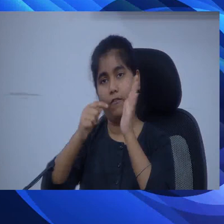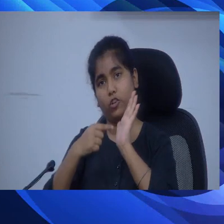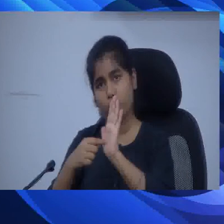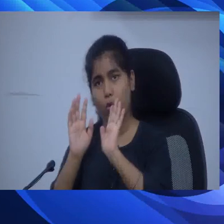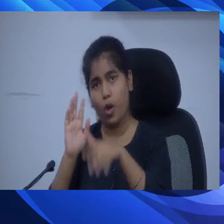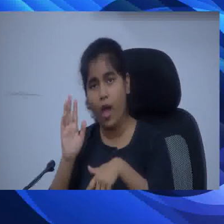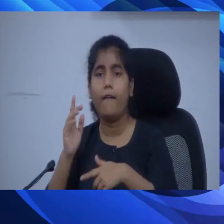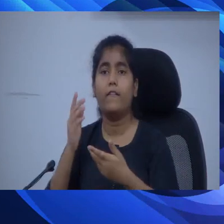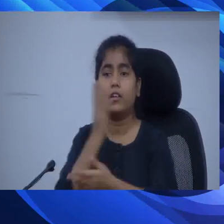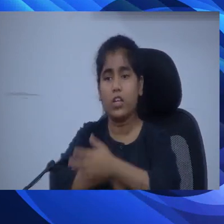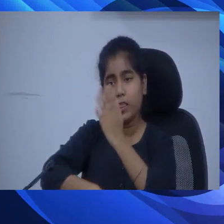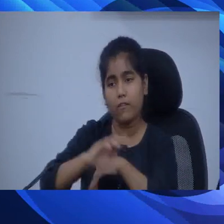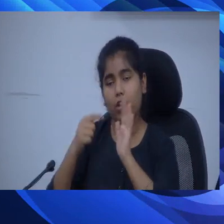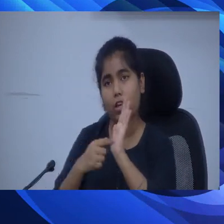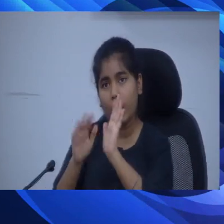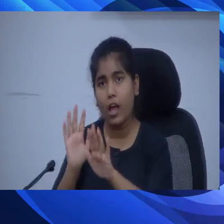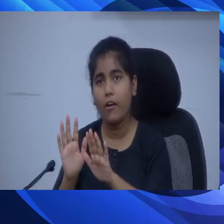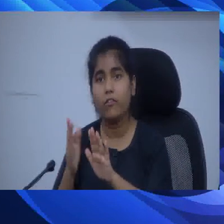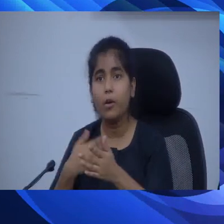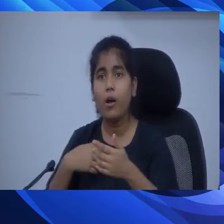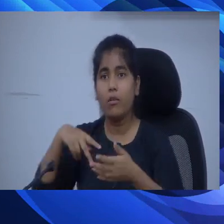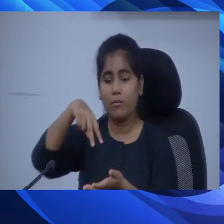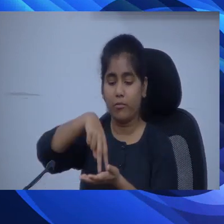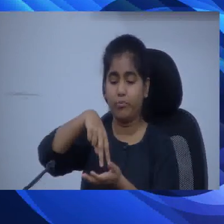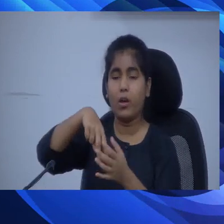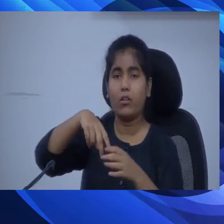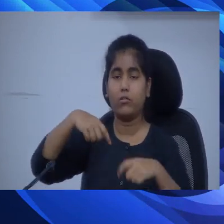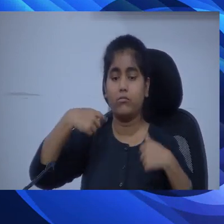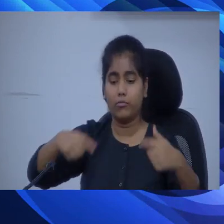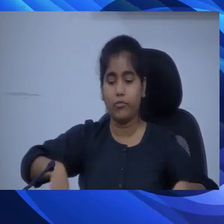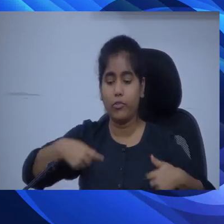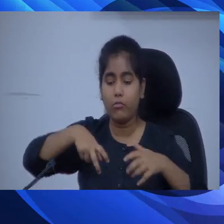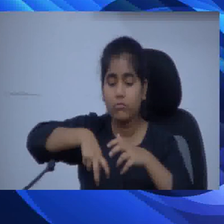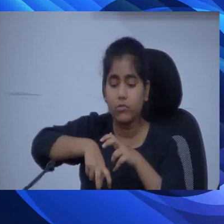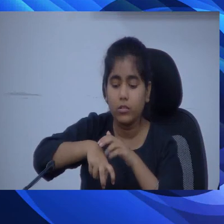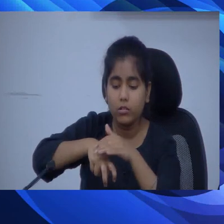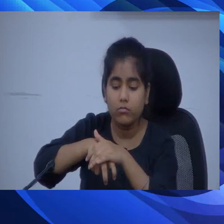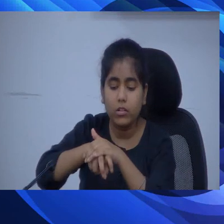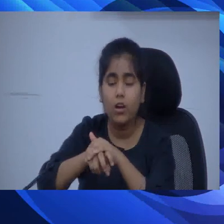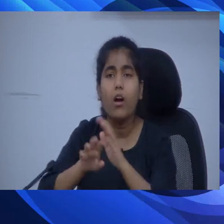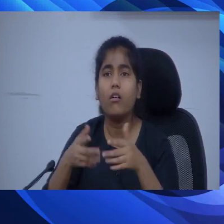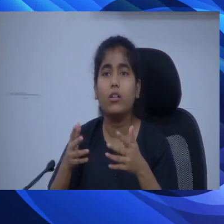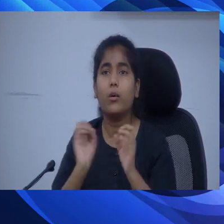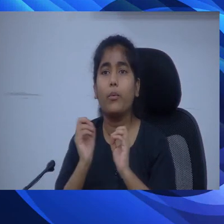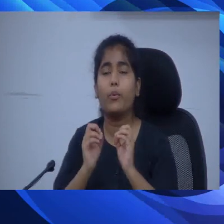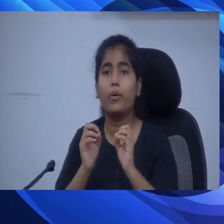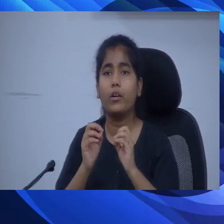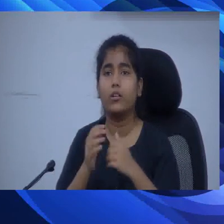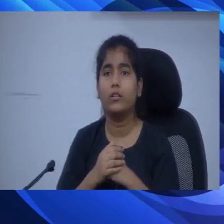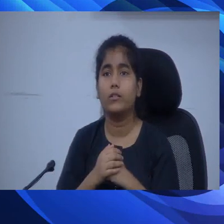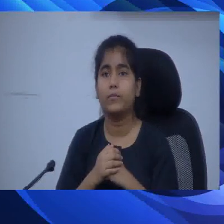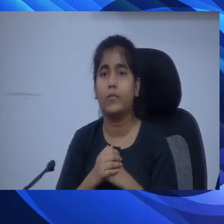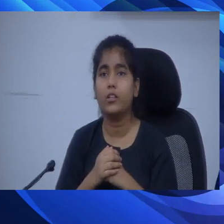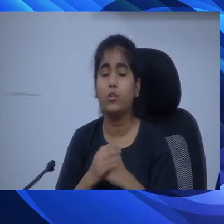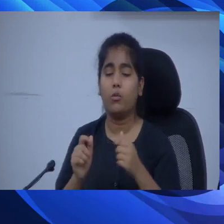है। चाहे वहाँ लिखा हुआ है, जो हमने गोला लगाया है लाल में उसमें लिखा हुआ है कि ये दिव्यांग के लिए काउंटर है, लेकिन आप देखें लेग की स्पेस ही नहीं है। और